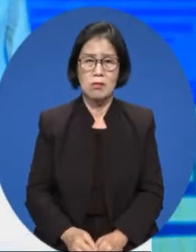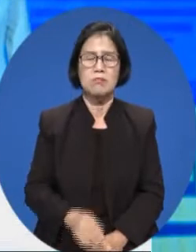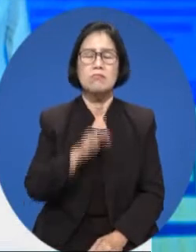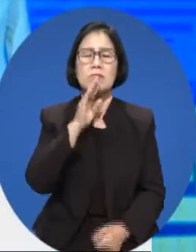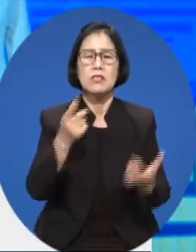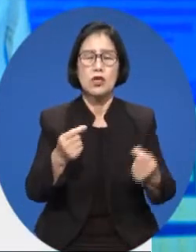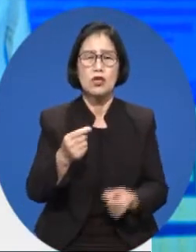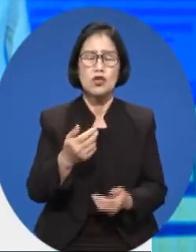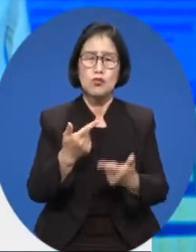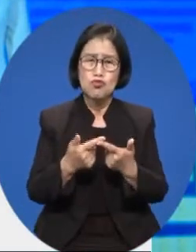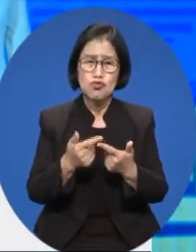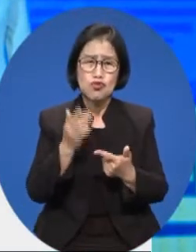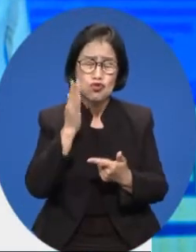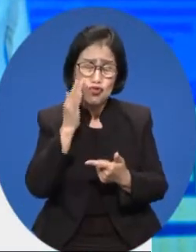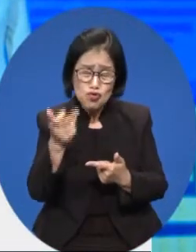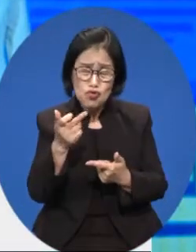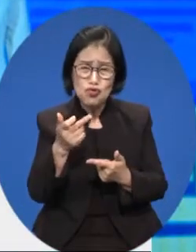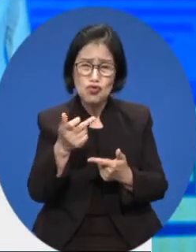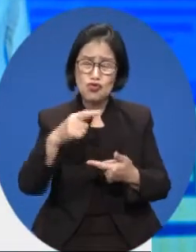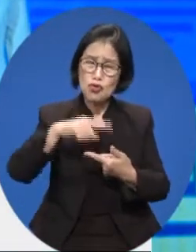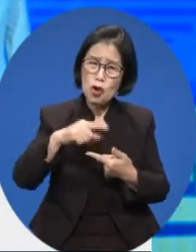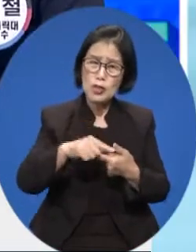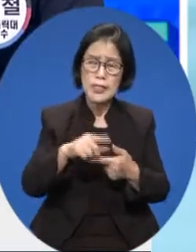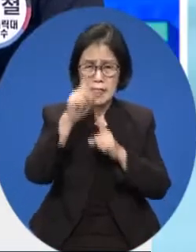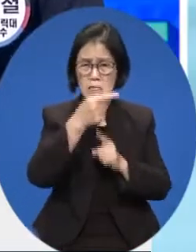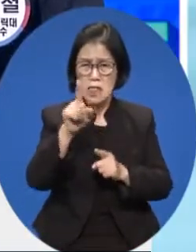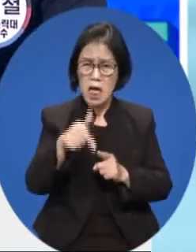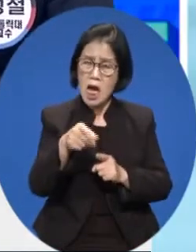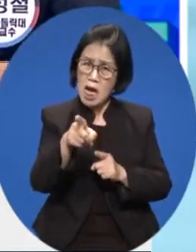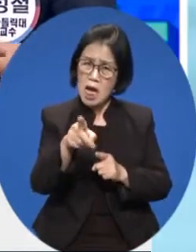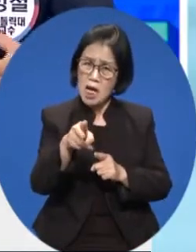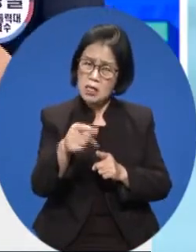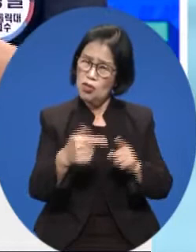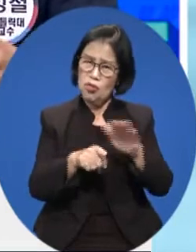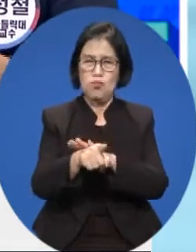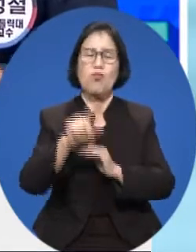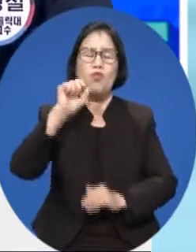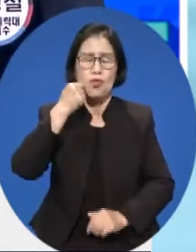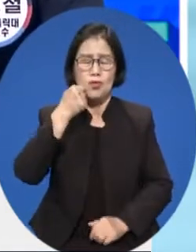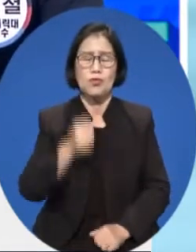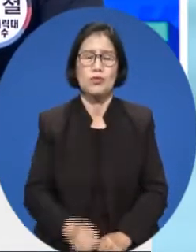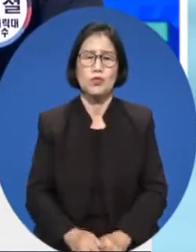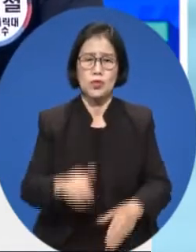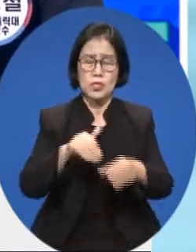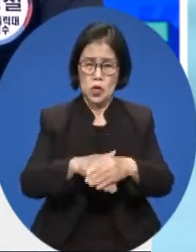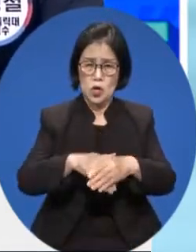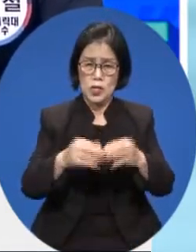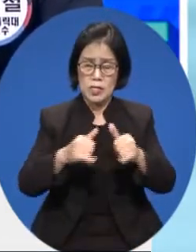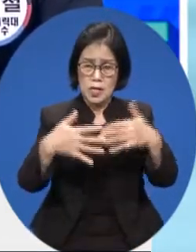이제 미사가 유리하다 라고 아닌 하계 후보가 유리하다 라고 할 수가 없고 특히 가장 뭐 선거인단이 많은